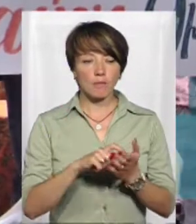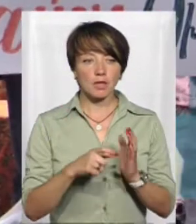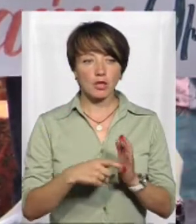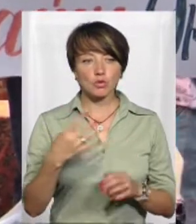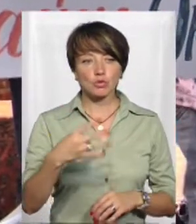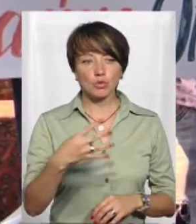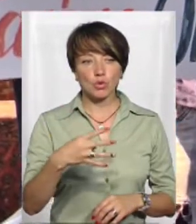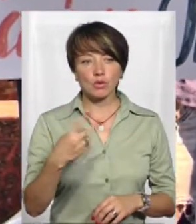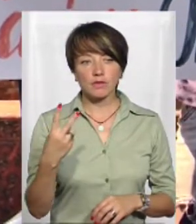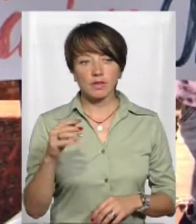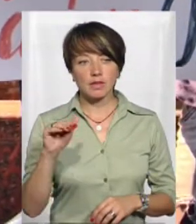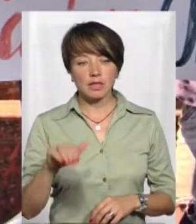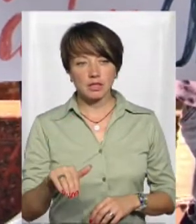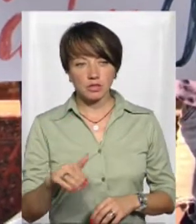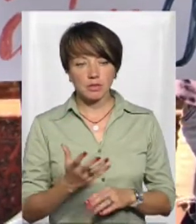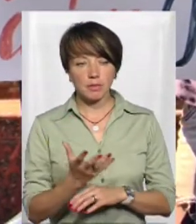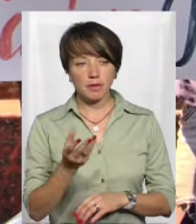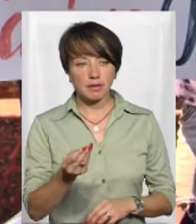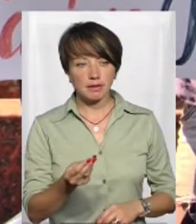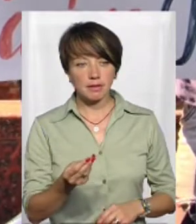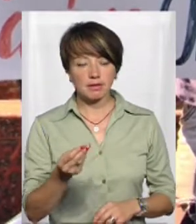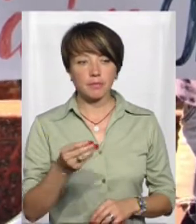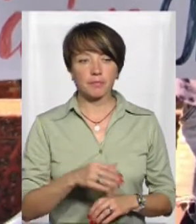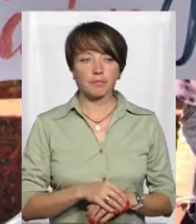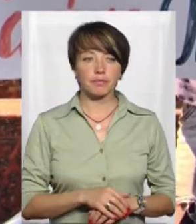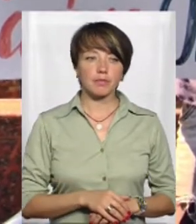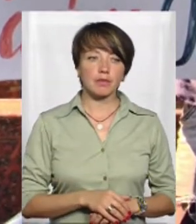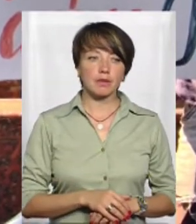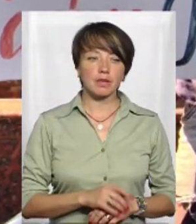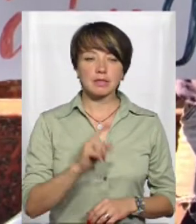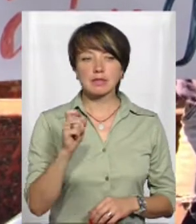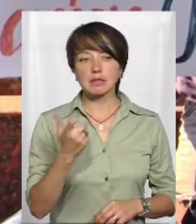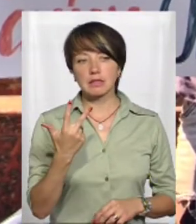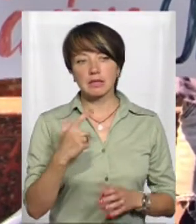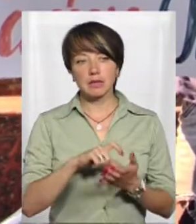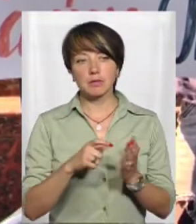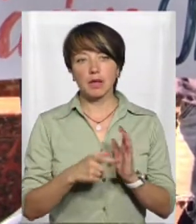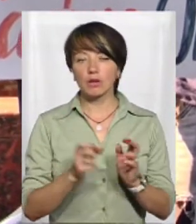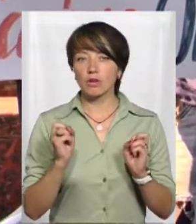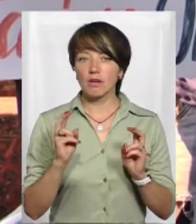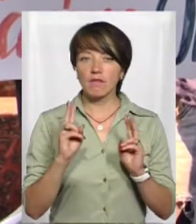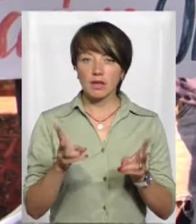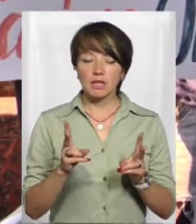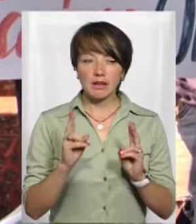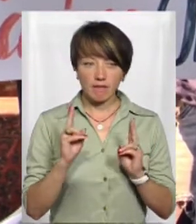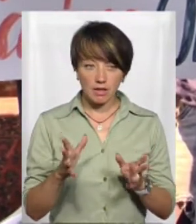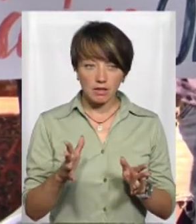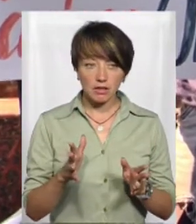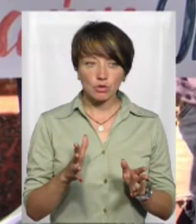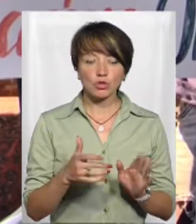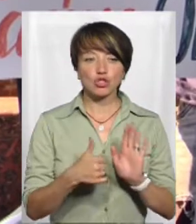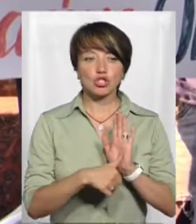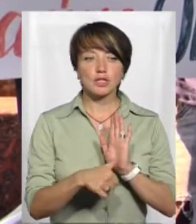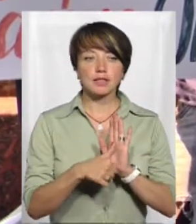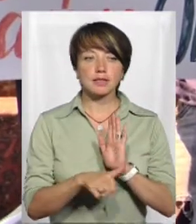40-42 тисячі доларів заплатили, за трикімнатну квартиру 60 тисяч доларів